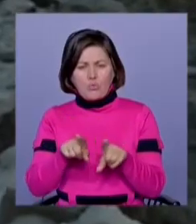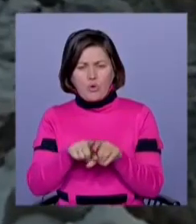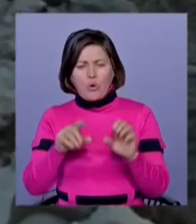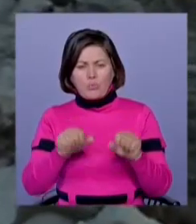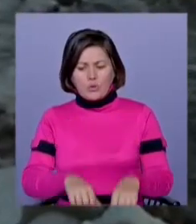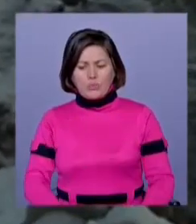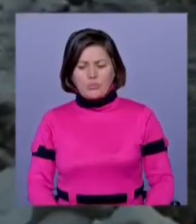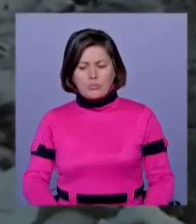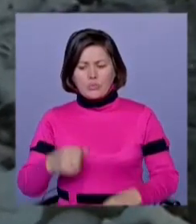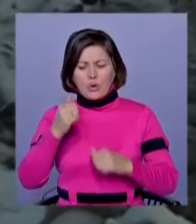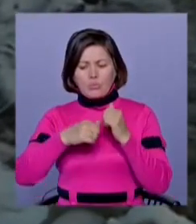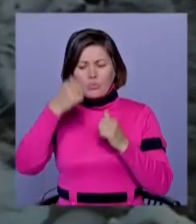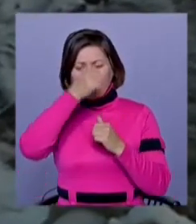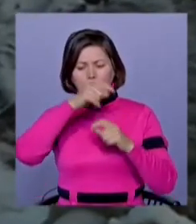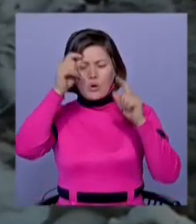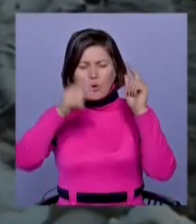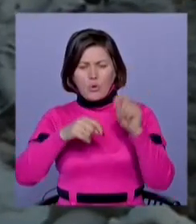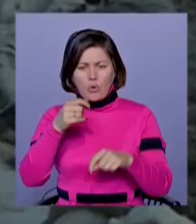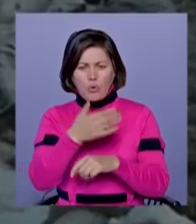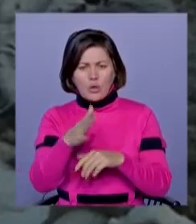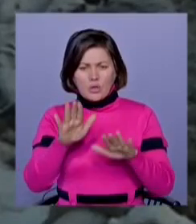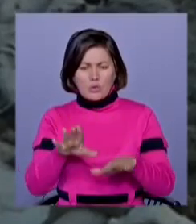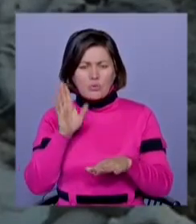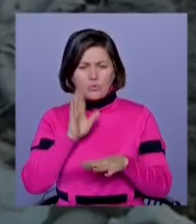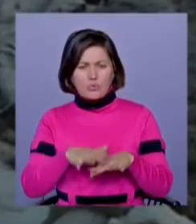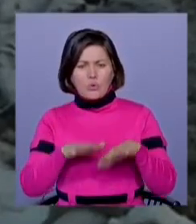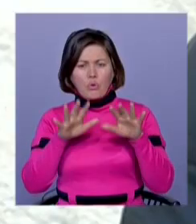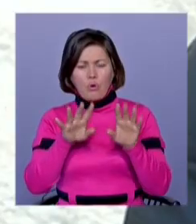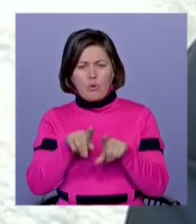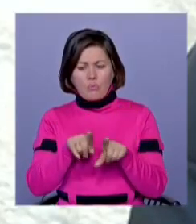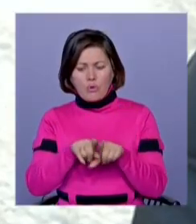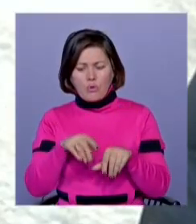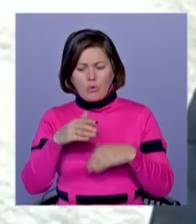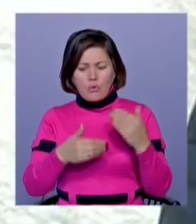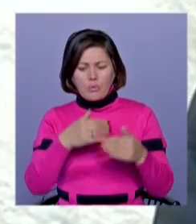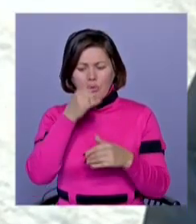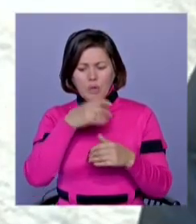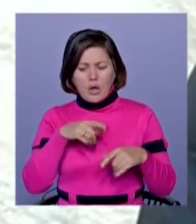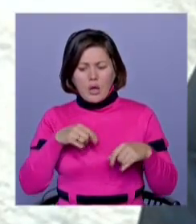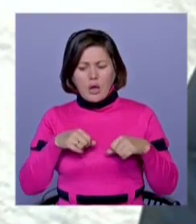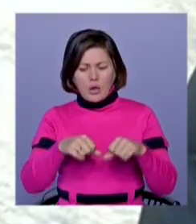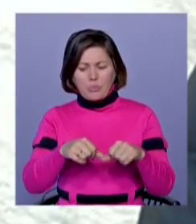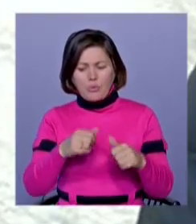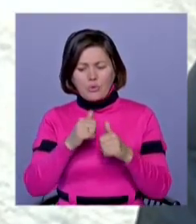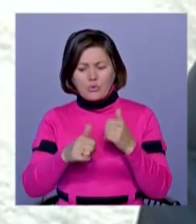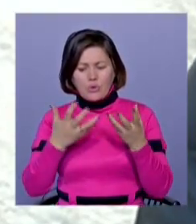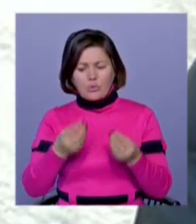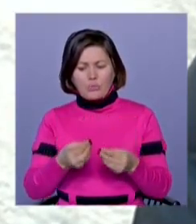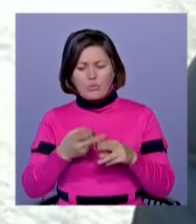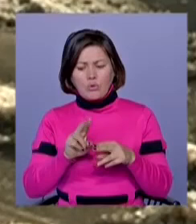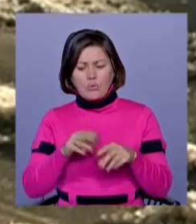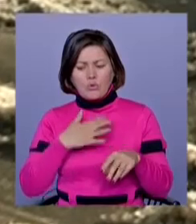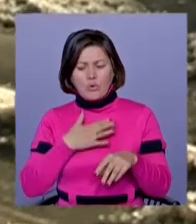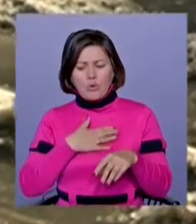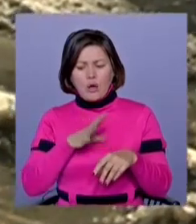Жыл сайын жаңбыр жауса да осы жер толып тұрады. Өте алмаймыз. Мына коляскамен күнделікті коляскамен